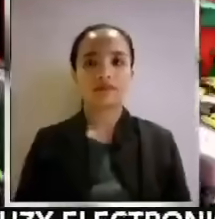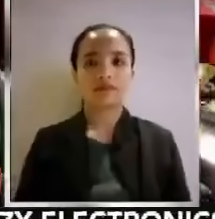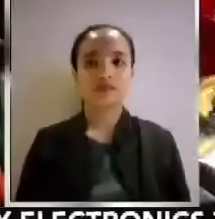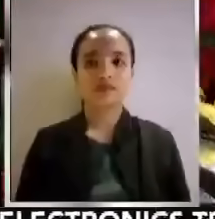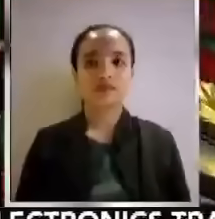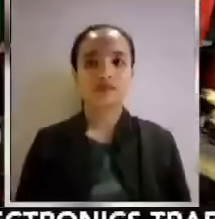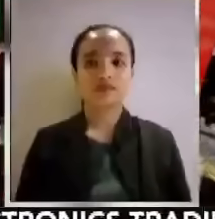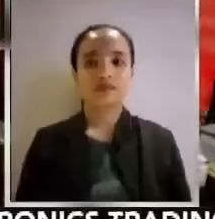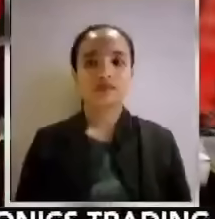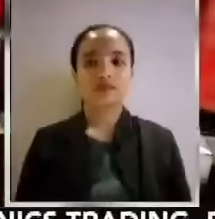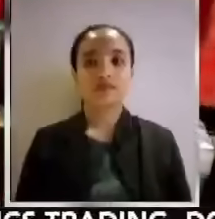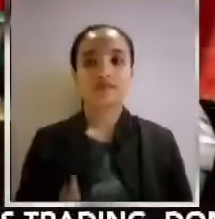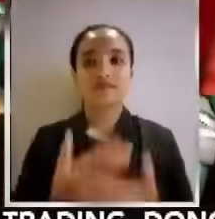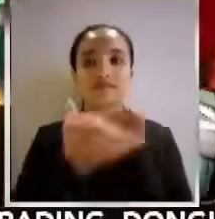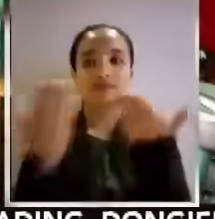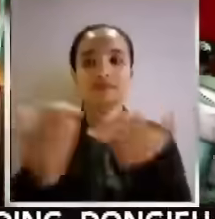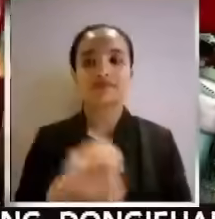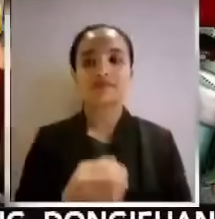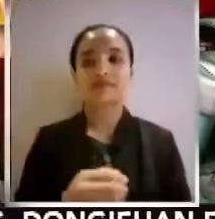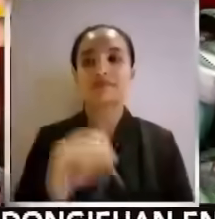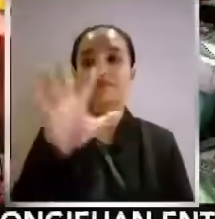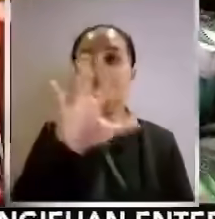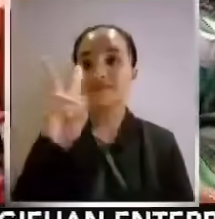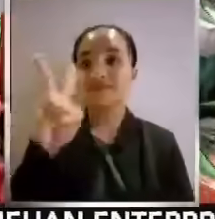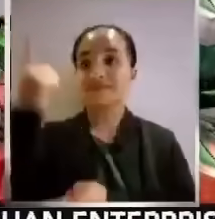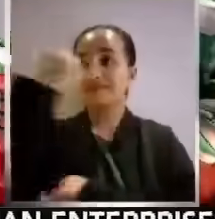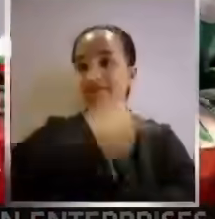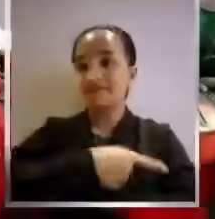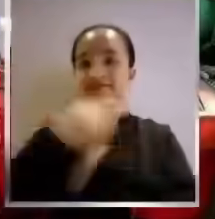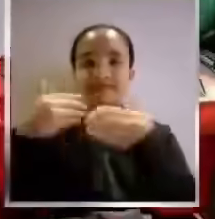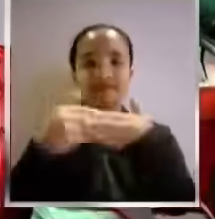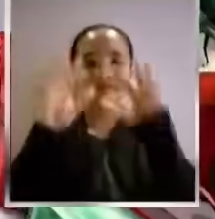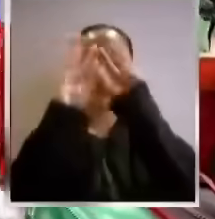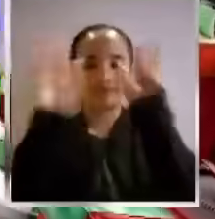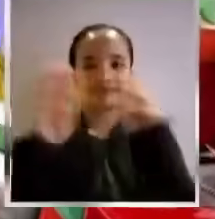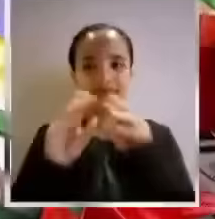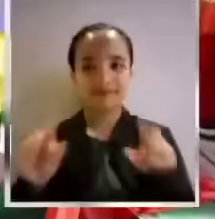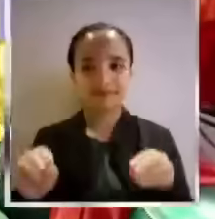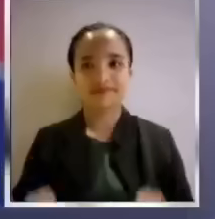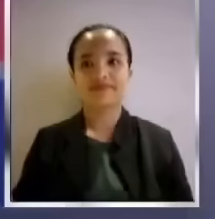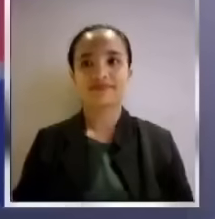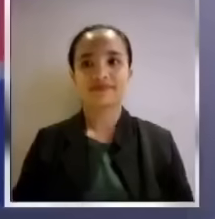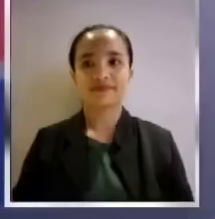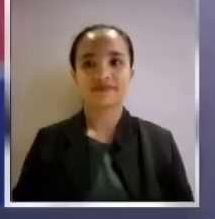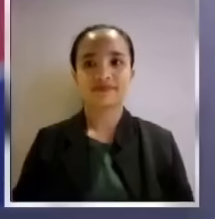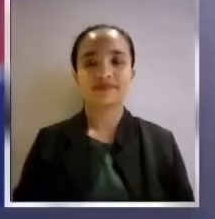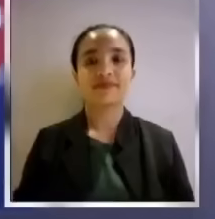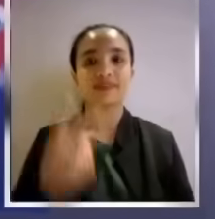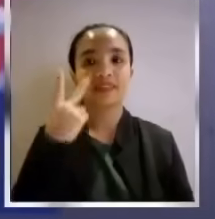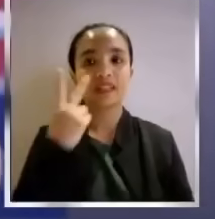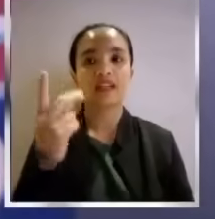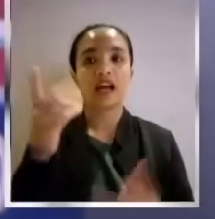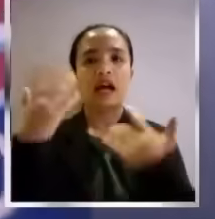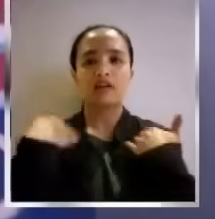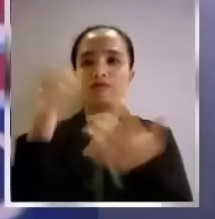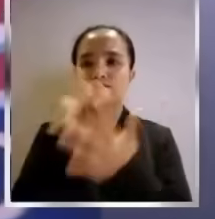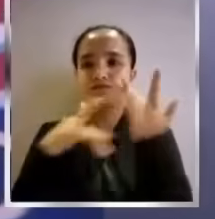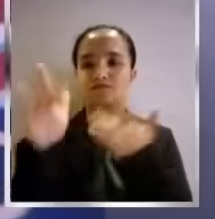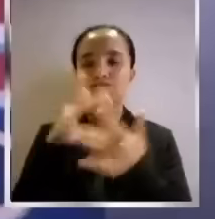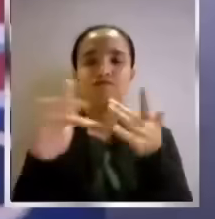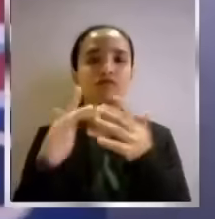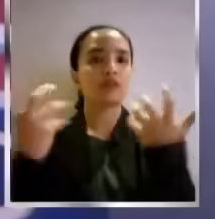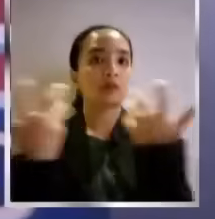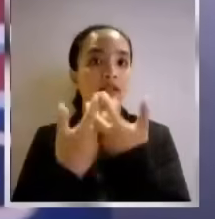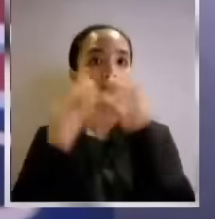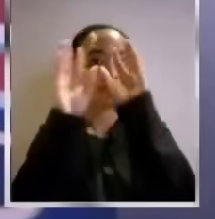Mga kapuso, 72 araw na lang, Pasko na. At kung hanap ay pasyalang swak sa Pasko na